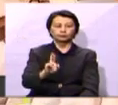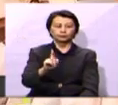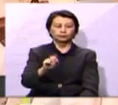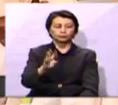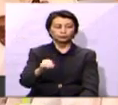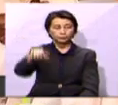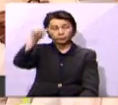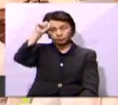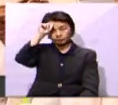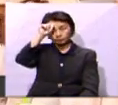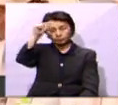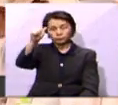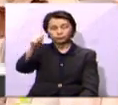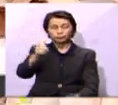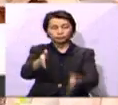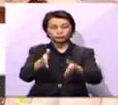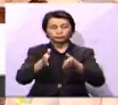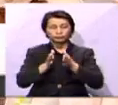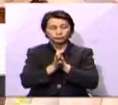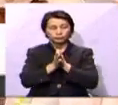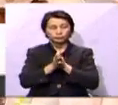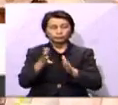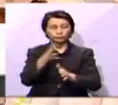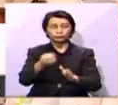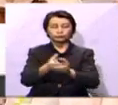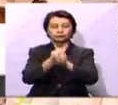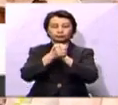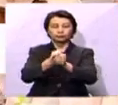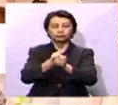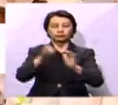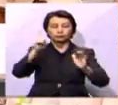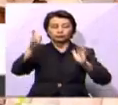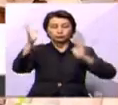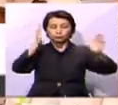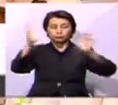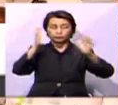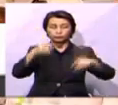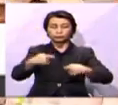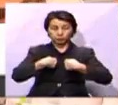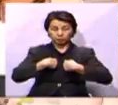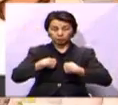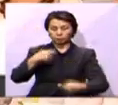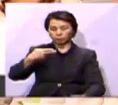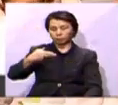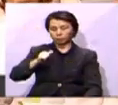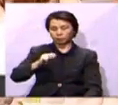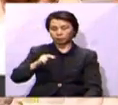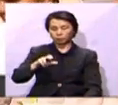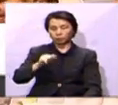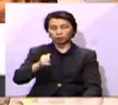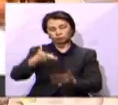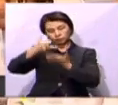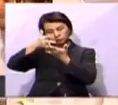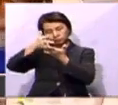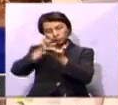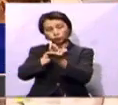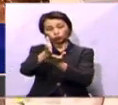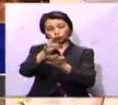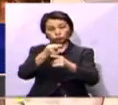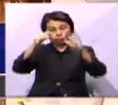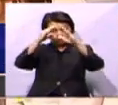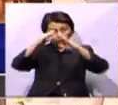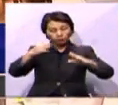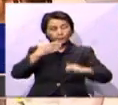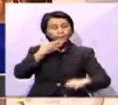Puri. Assalamualaikum warahmatullahi taala wabarakatuh dan salam satu Malaysia. Saya Hana Adlina Sajun Ahmad langsung dari Kompleks